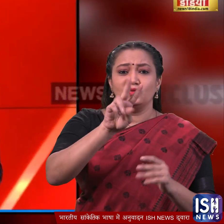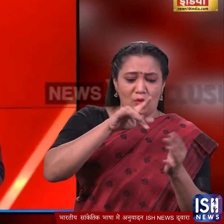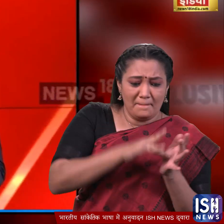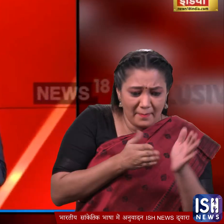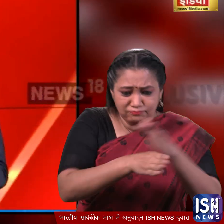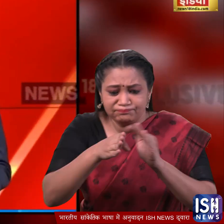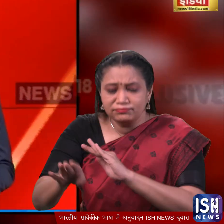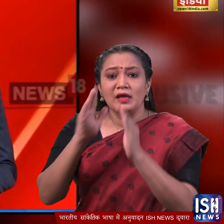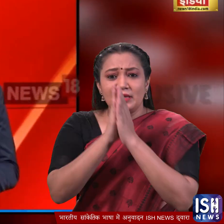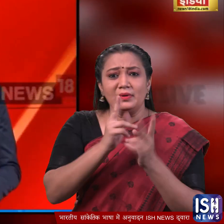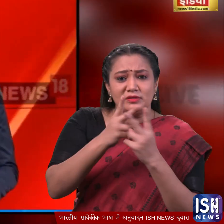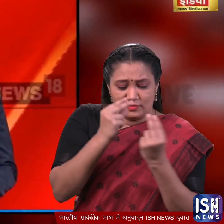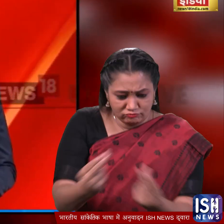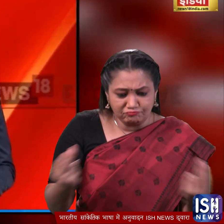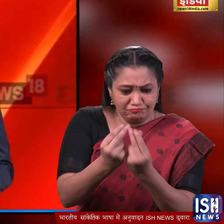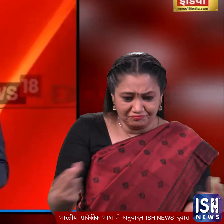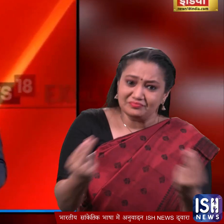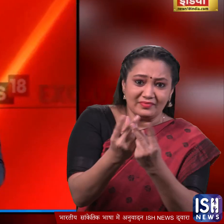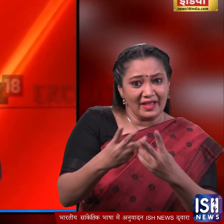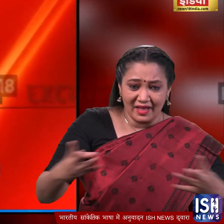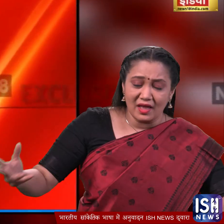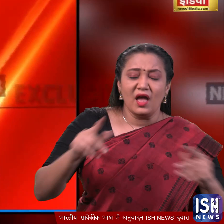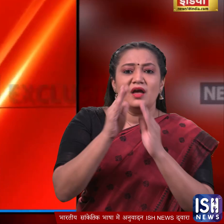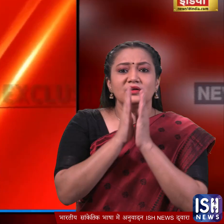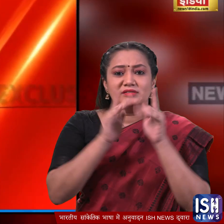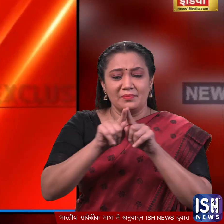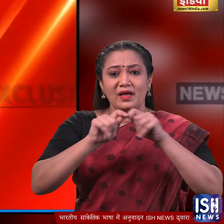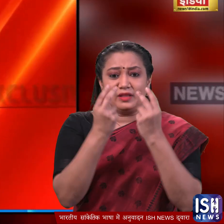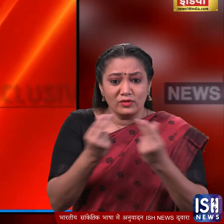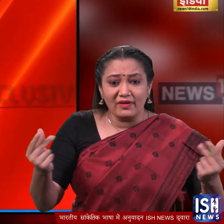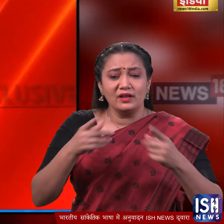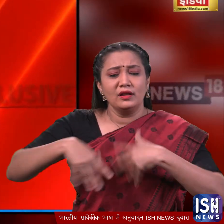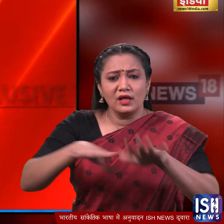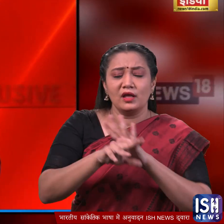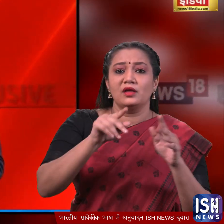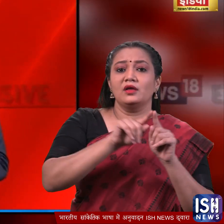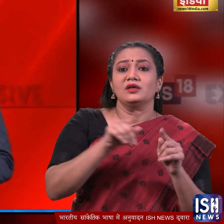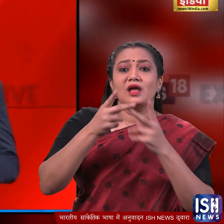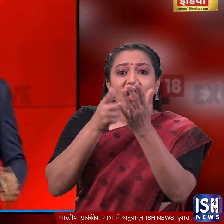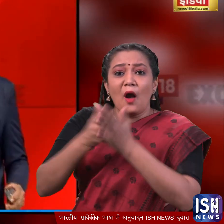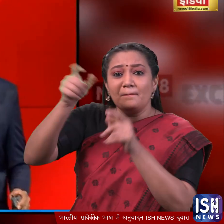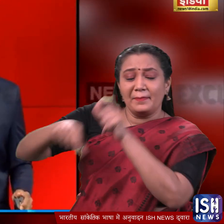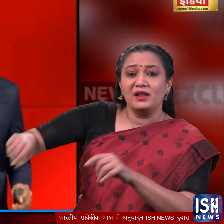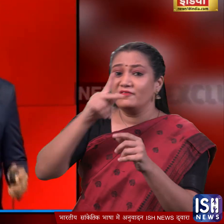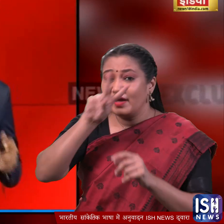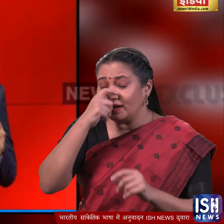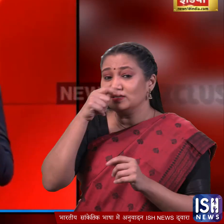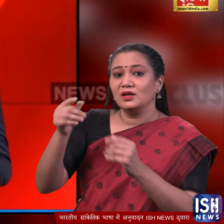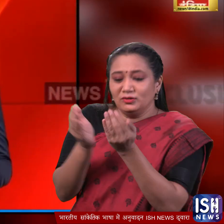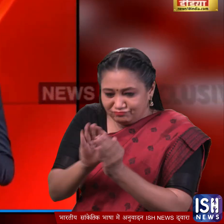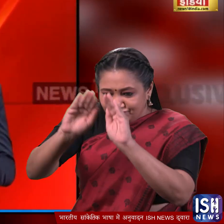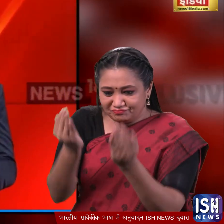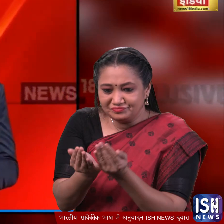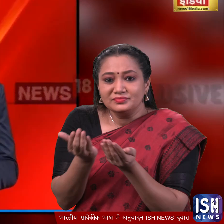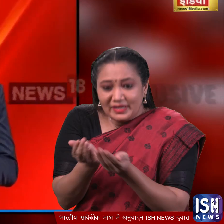घाटों और वहां के सभी मंदिरों को दिए से सजाया गया, जिसकी वजह से दिवाली की रौनक अयोध्या से वाराणसी जिले के उन गांवों तक भी पहुंची जहां के